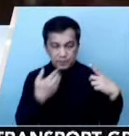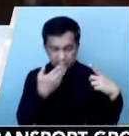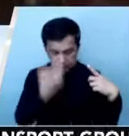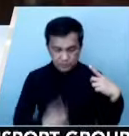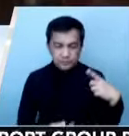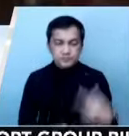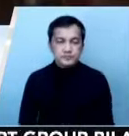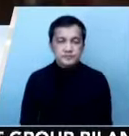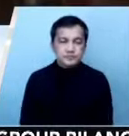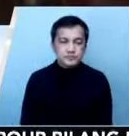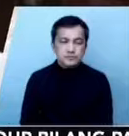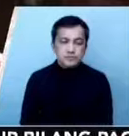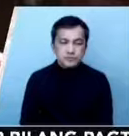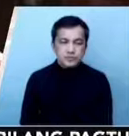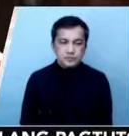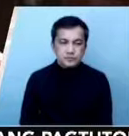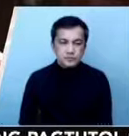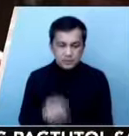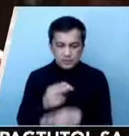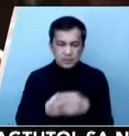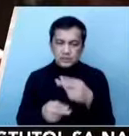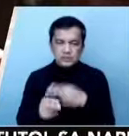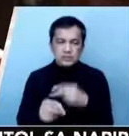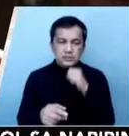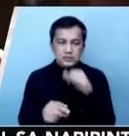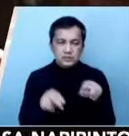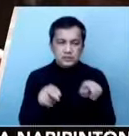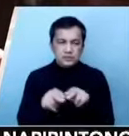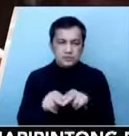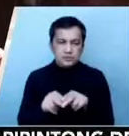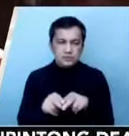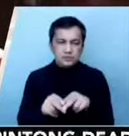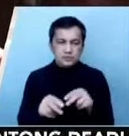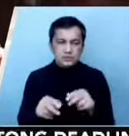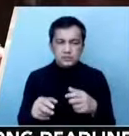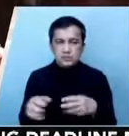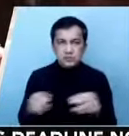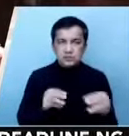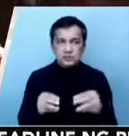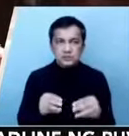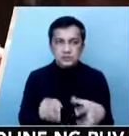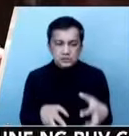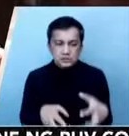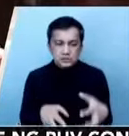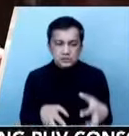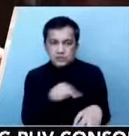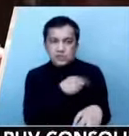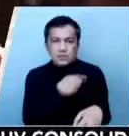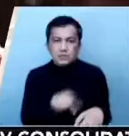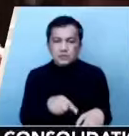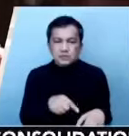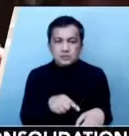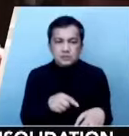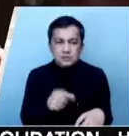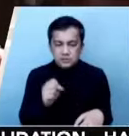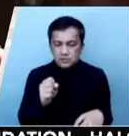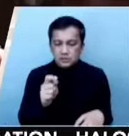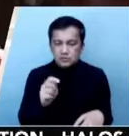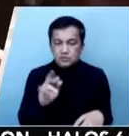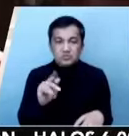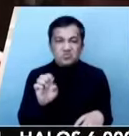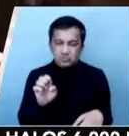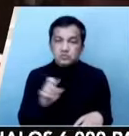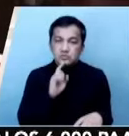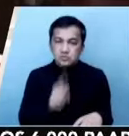Ganito po yung kamay niya, hindi po normal na hindi siya nakakaganon, tapos naninigas dito. Stroke po talaga yung yung